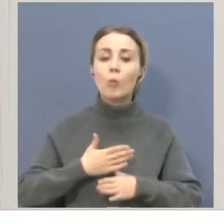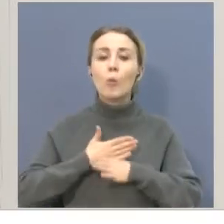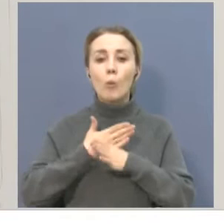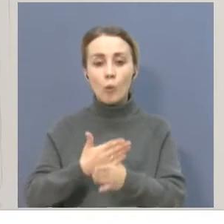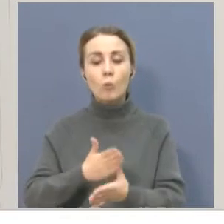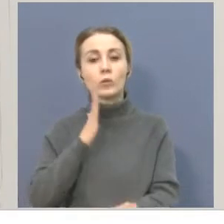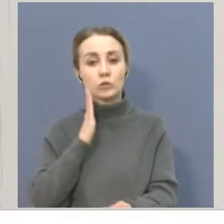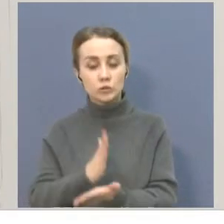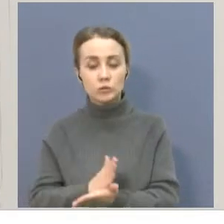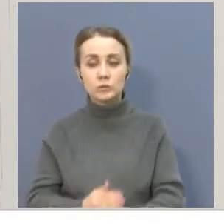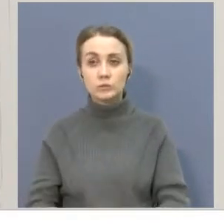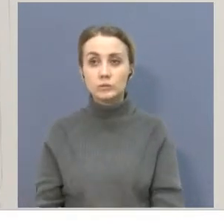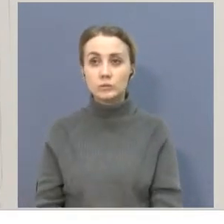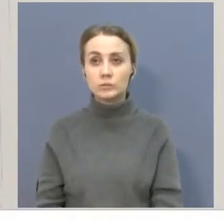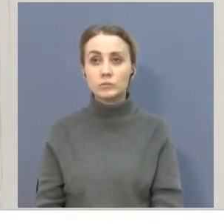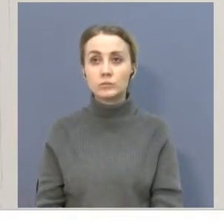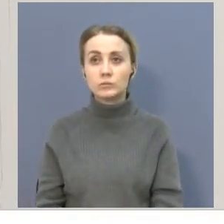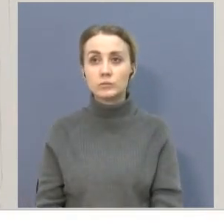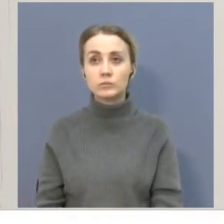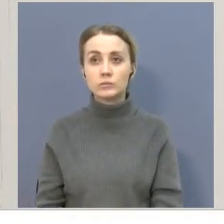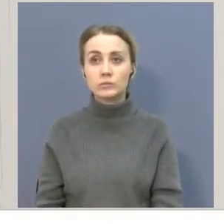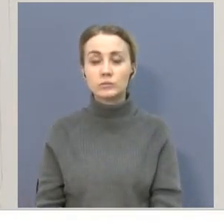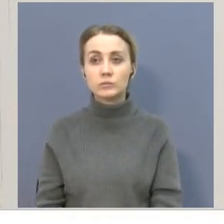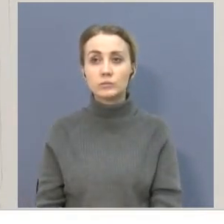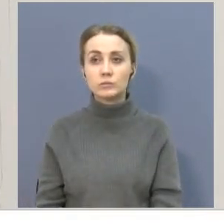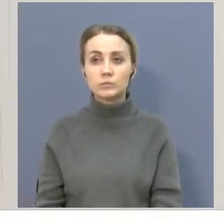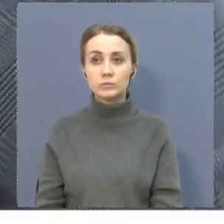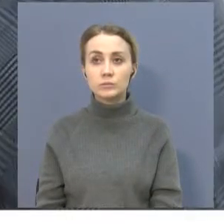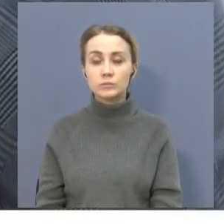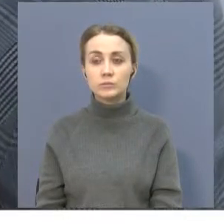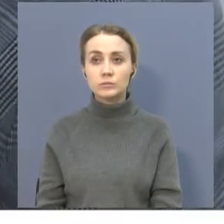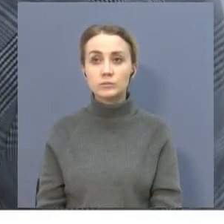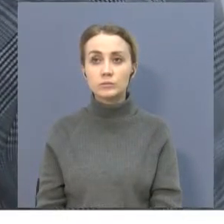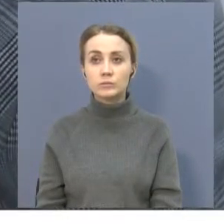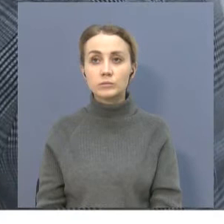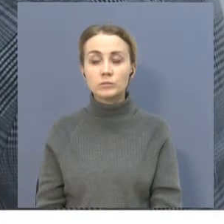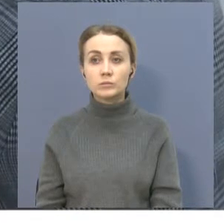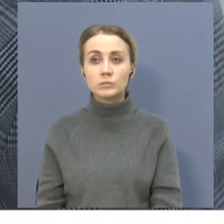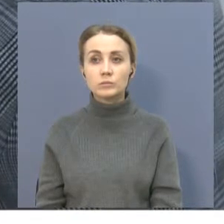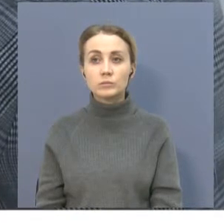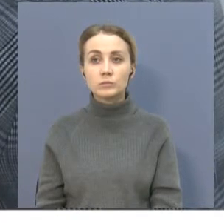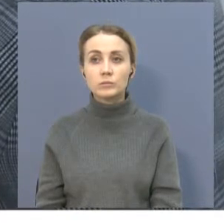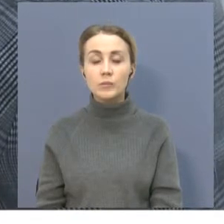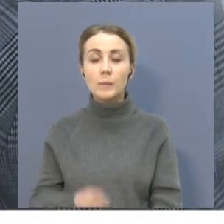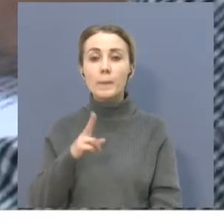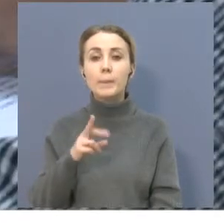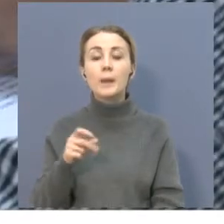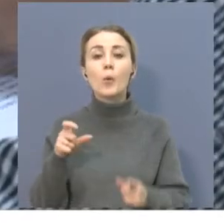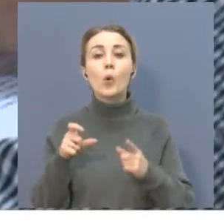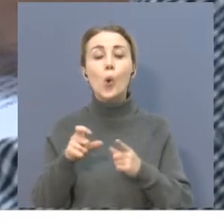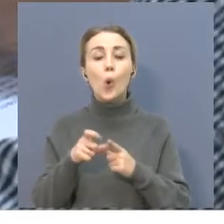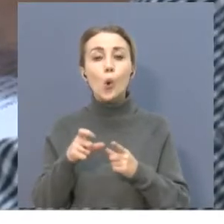аудандарда әкімдердің орынбасарлары бұл жұмыстарды жүзеге асырады. Әдеп жөндегі уәкілдің айтуынша, өткен